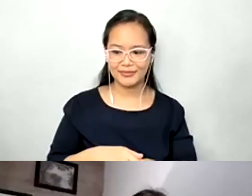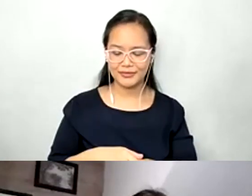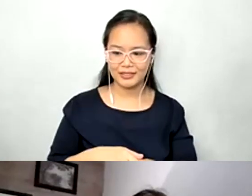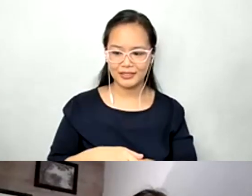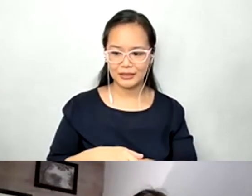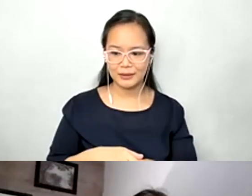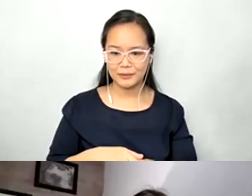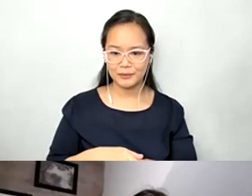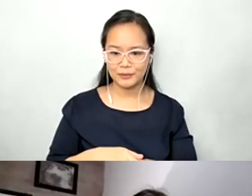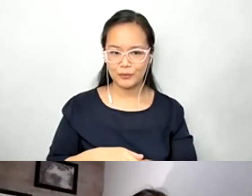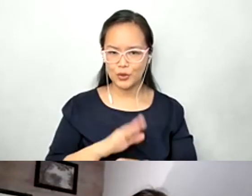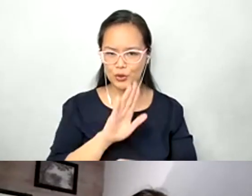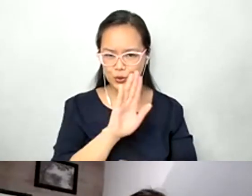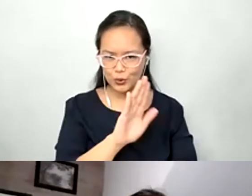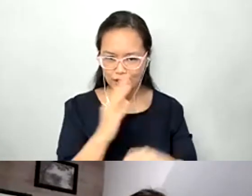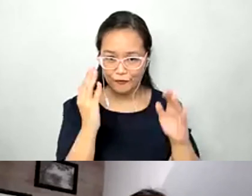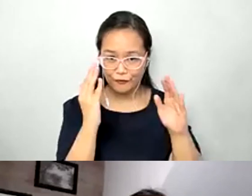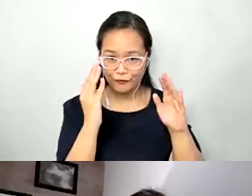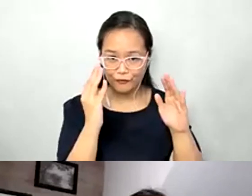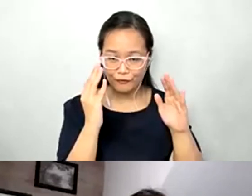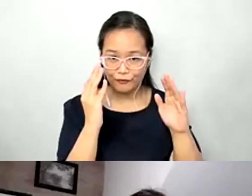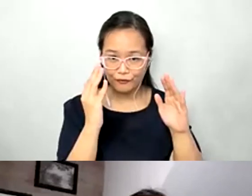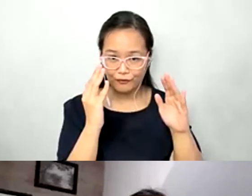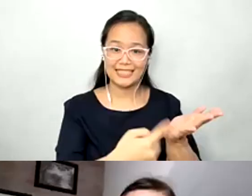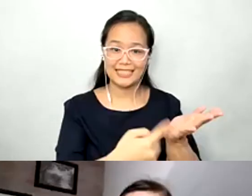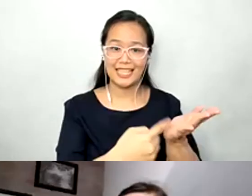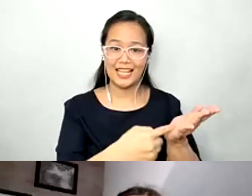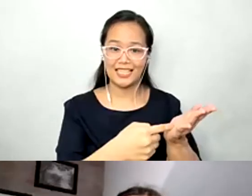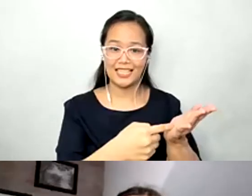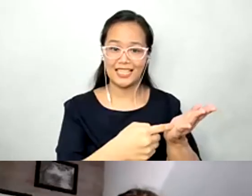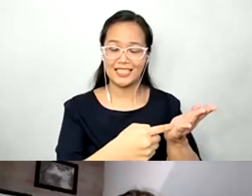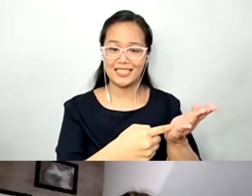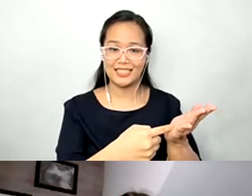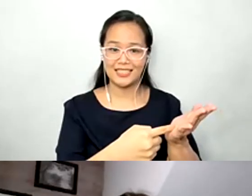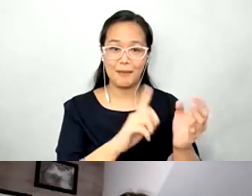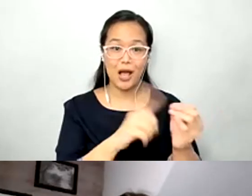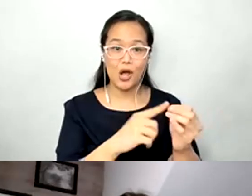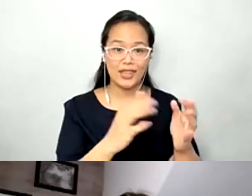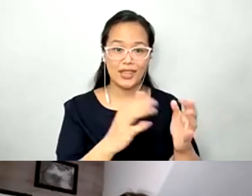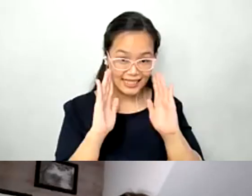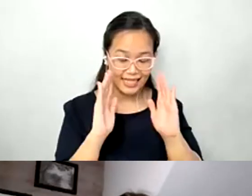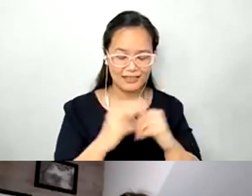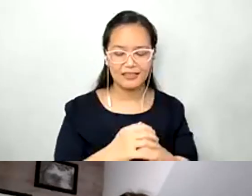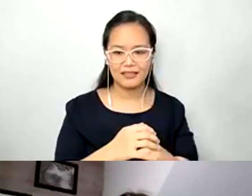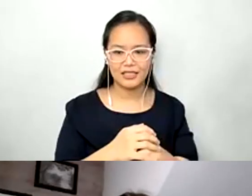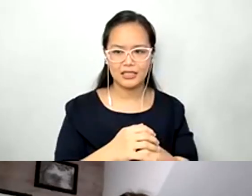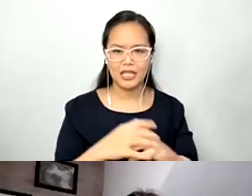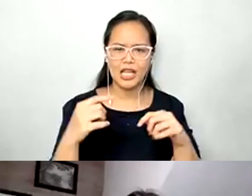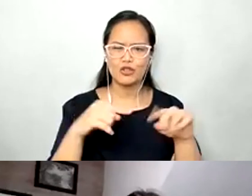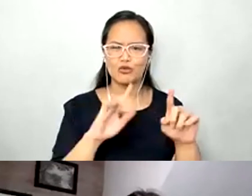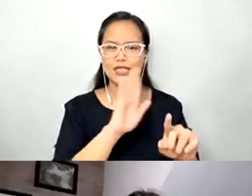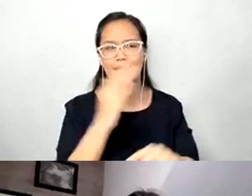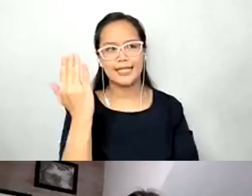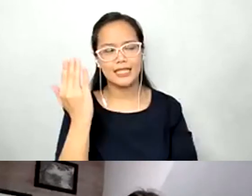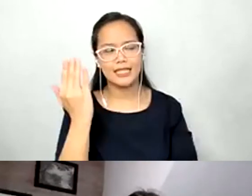you focused on listening kasi kanina, no? And yeah. While discussing, ang naisip ko